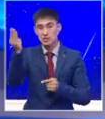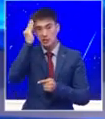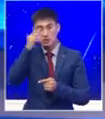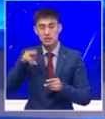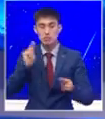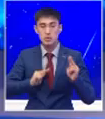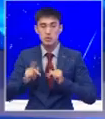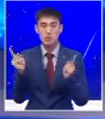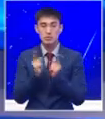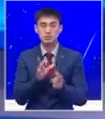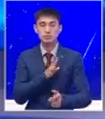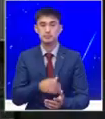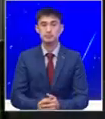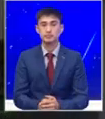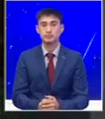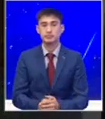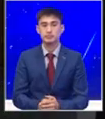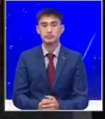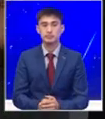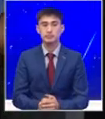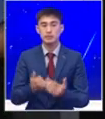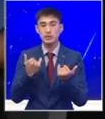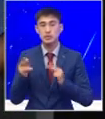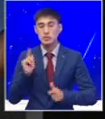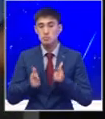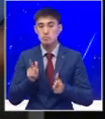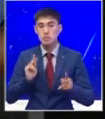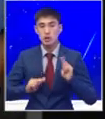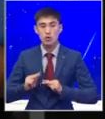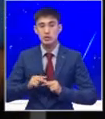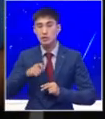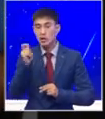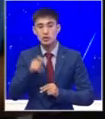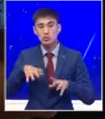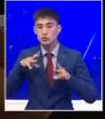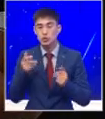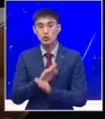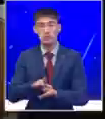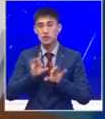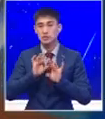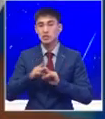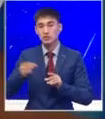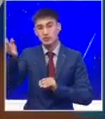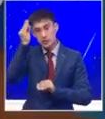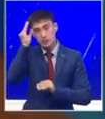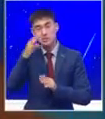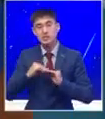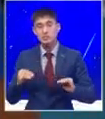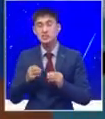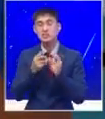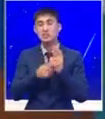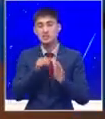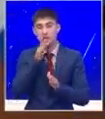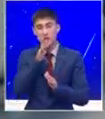талантливым педагогом настоящий педагог никогда не устаёт делиться знаниями с детьми вот уже 17 лет эта фраза